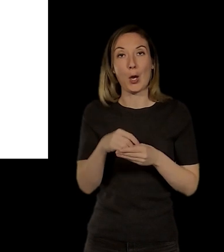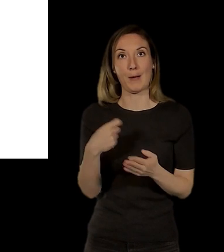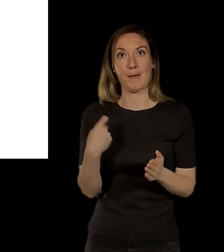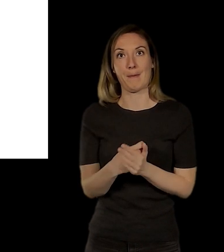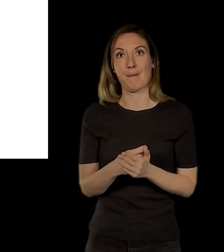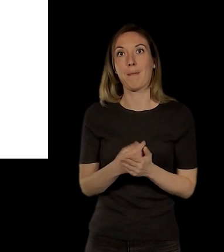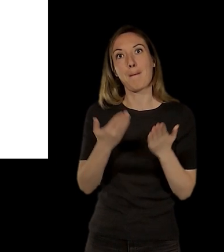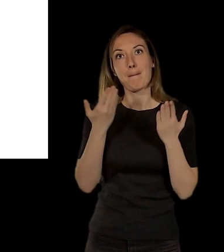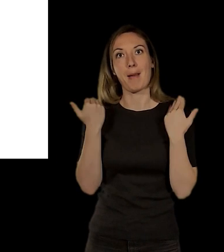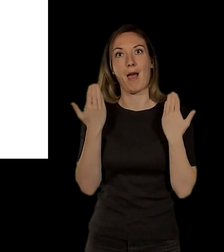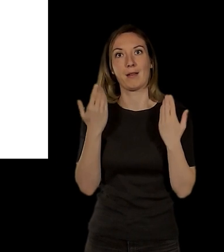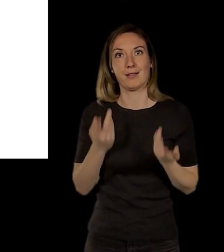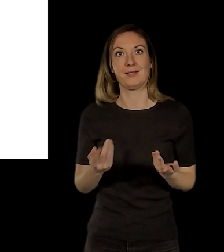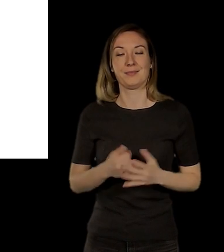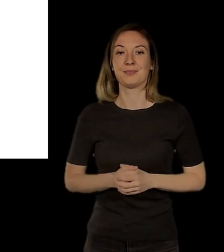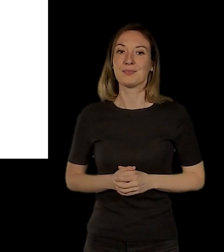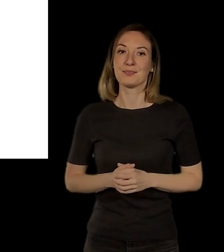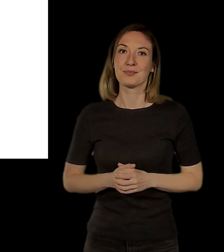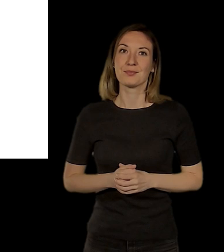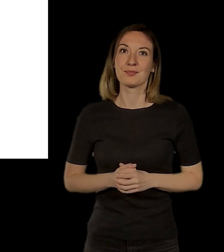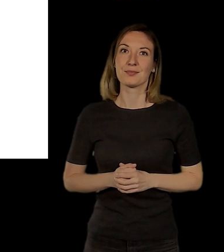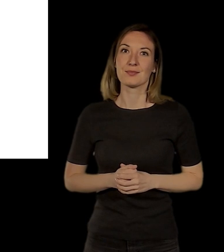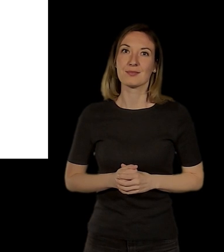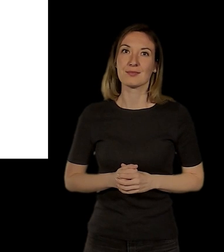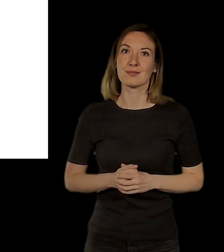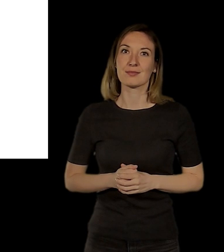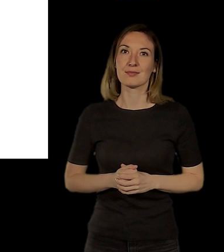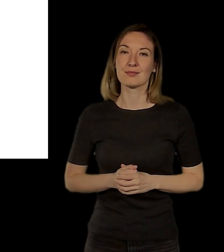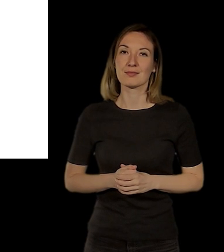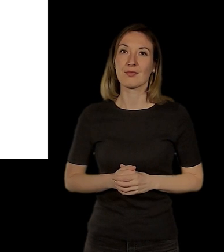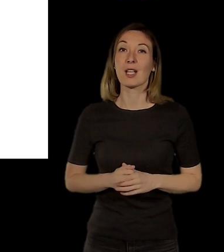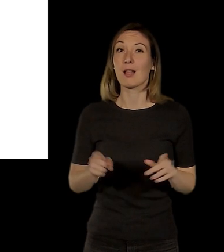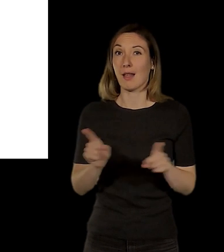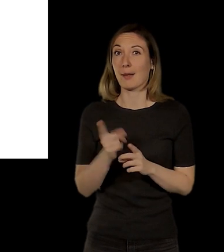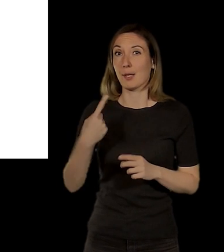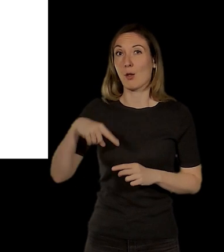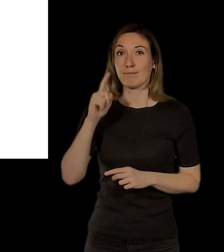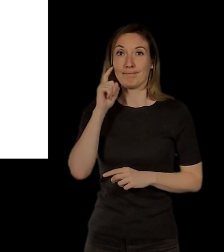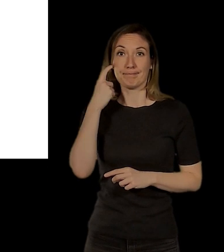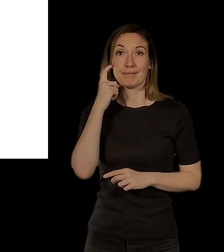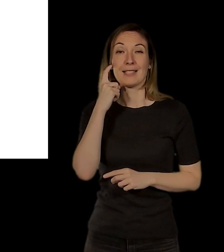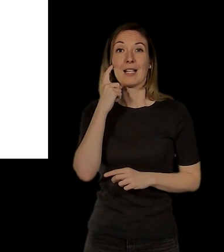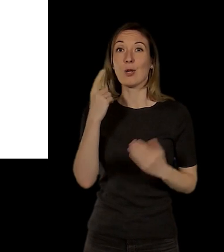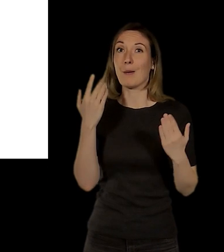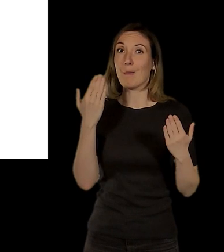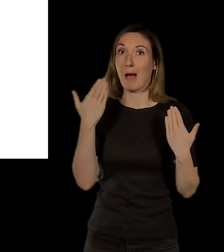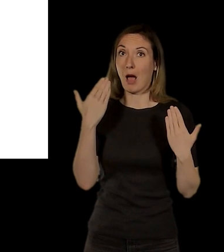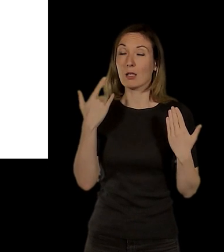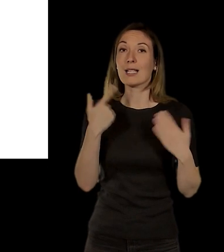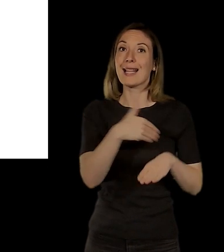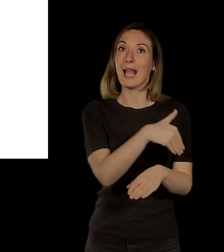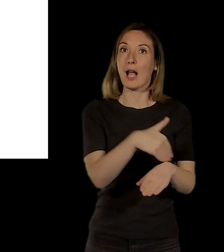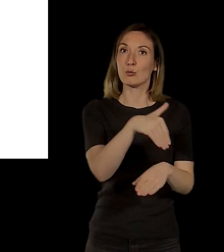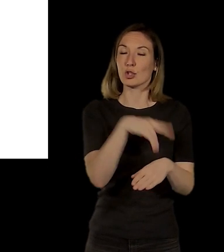A dále jsme se zabývali taky, jak napojit ten park na nábřeží, jak v